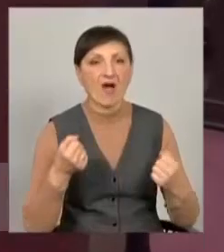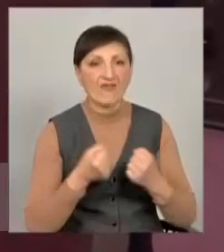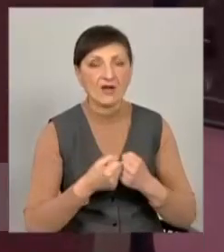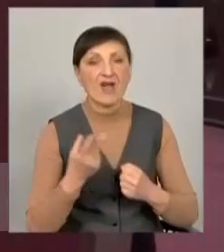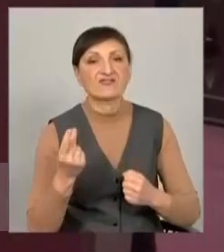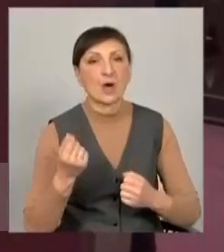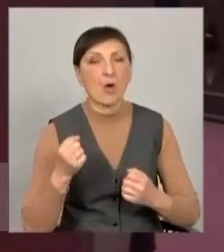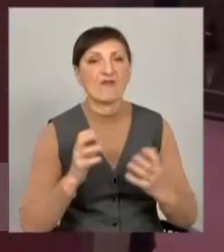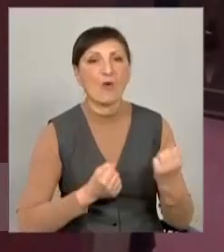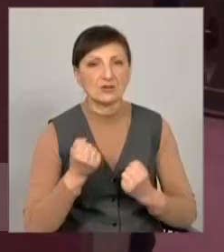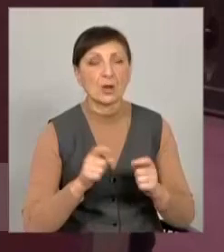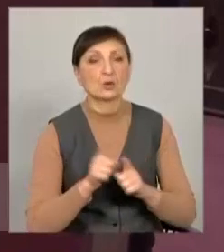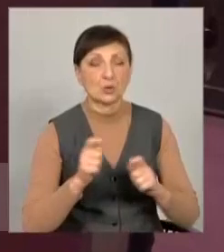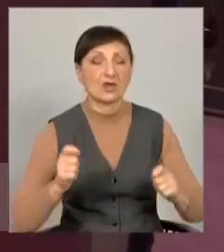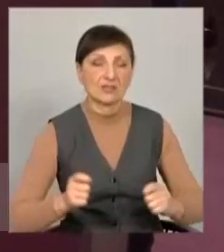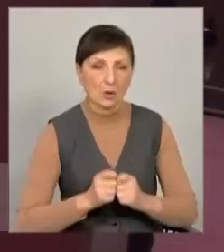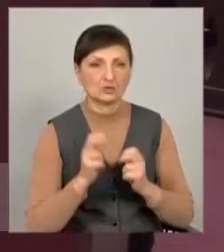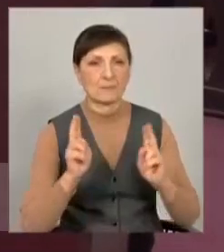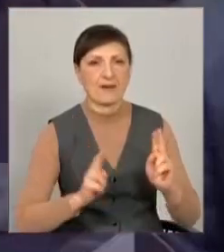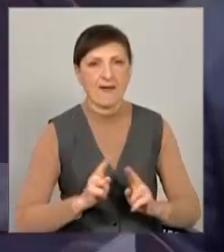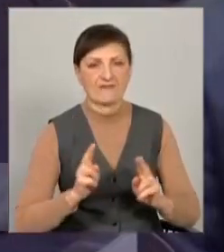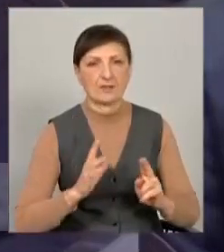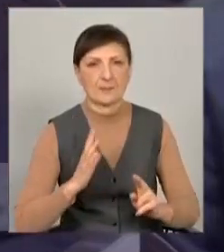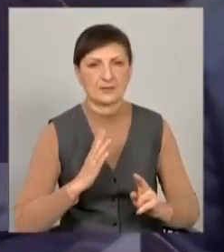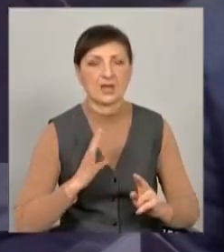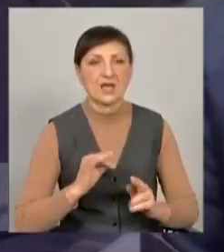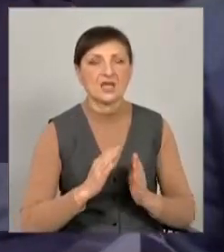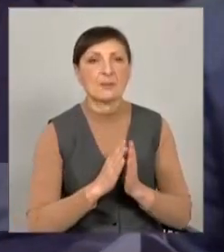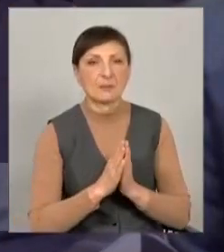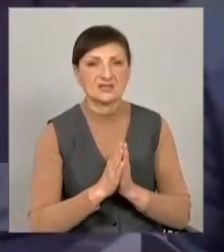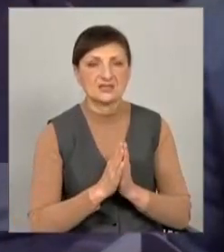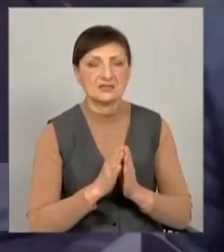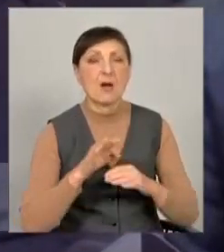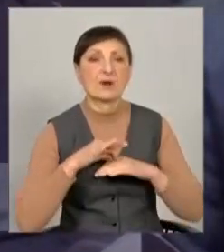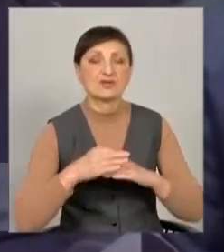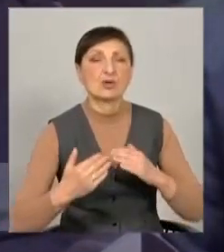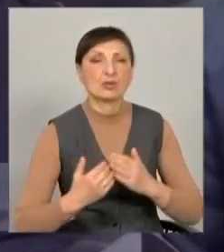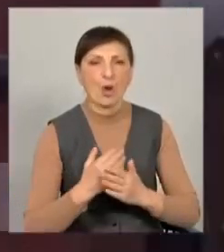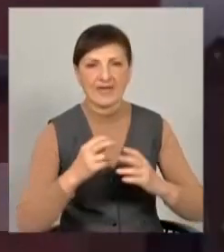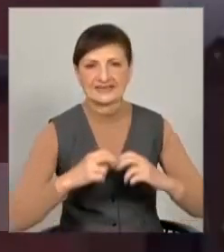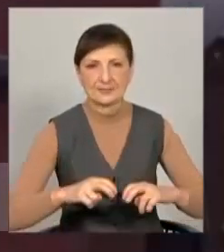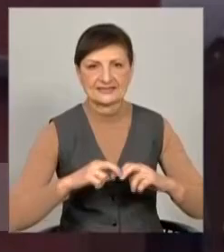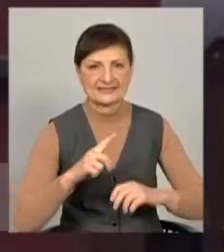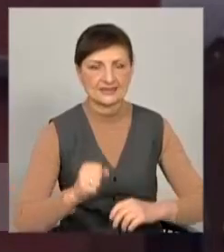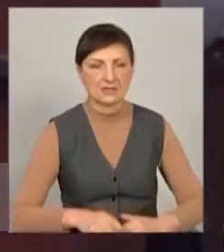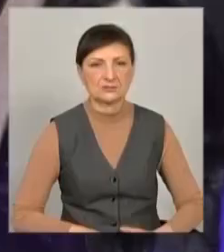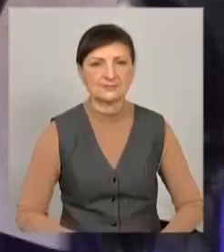второй водитель также нарушил правила дорожного движения и попросили провести новые экспертизы.